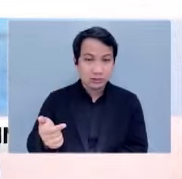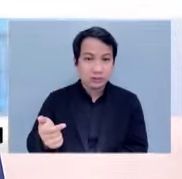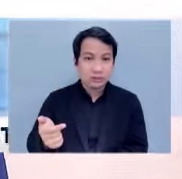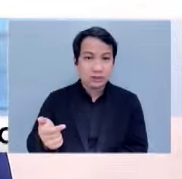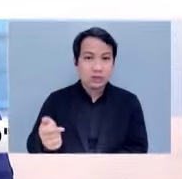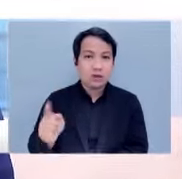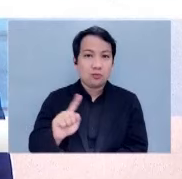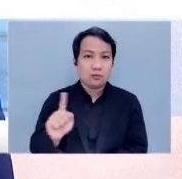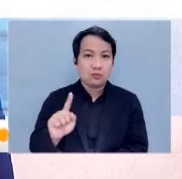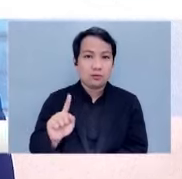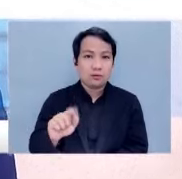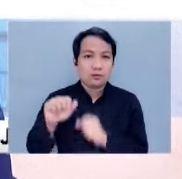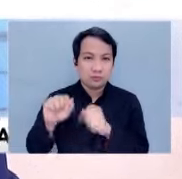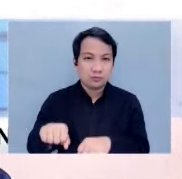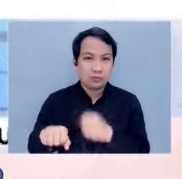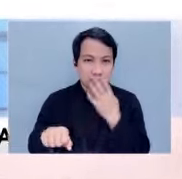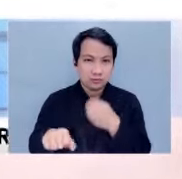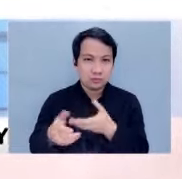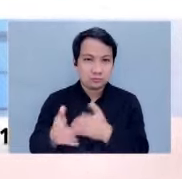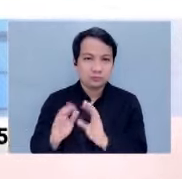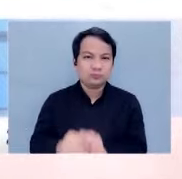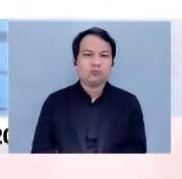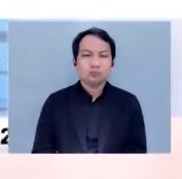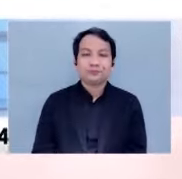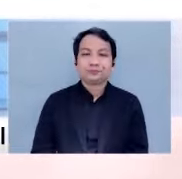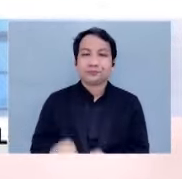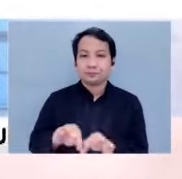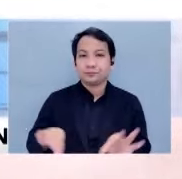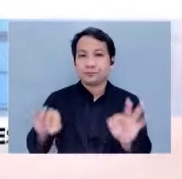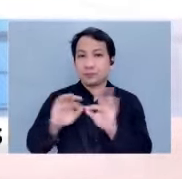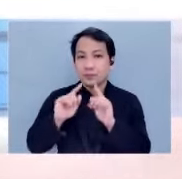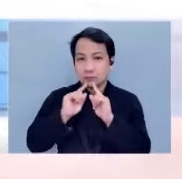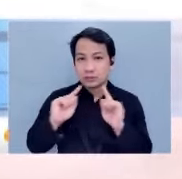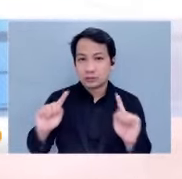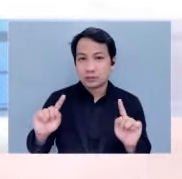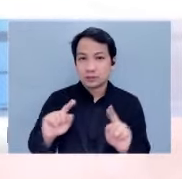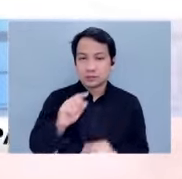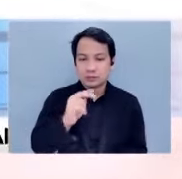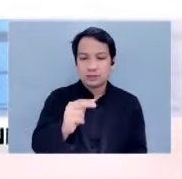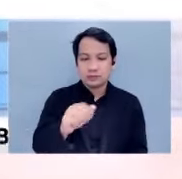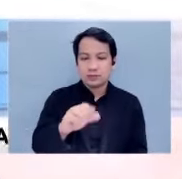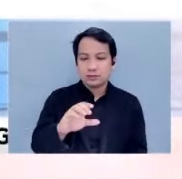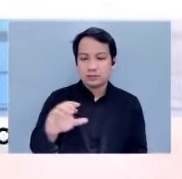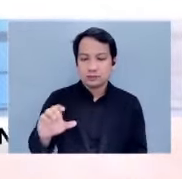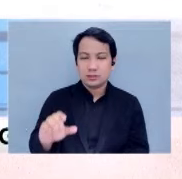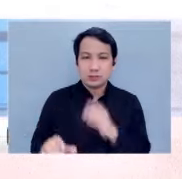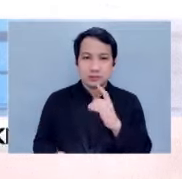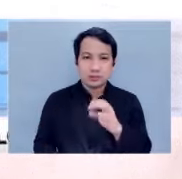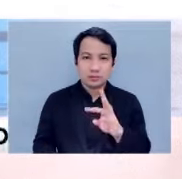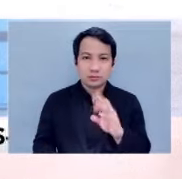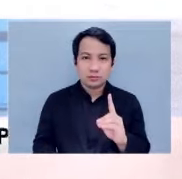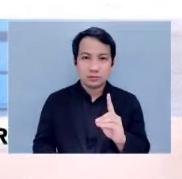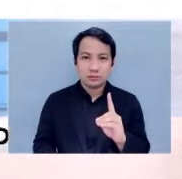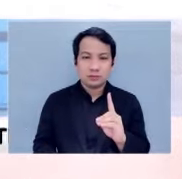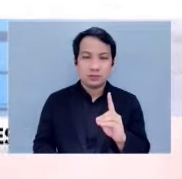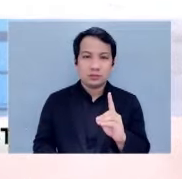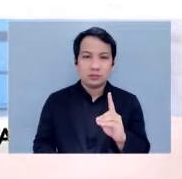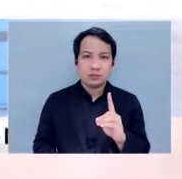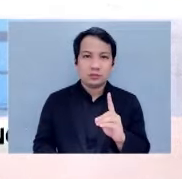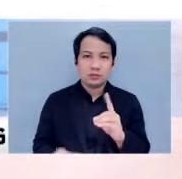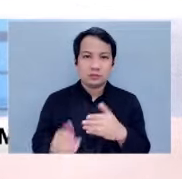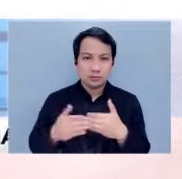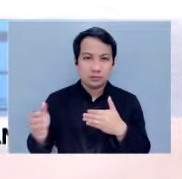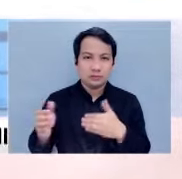legally available for adoption. Okay. So kailangan ng deklarasyon galing sa NACC, DSWD, ipapa-adopt. Pag napa-adopt, hindi na